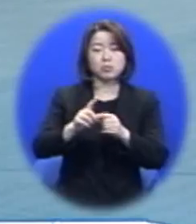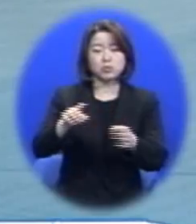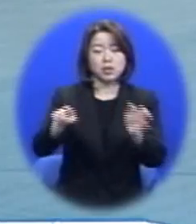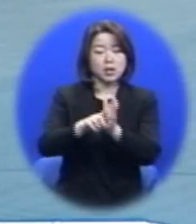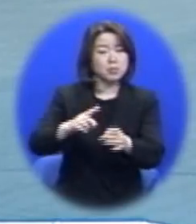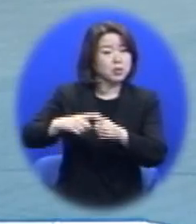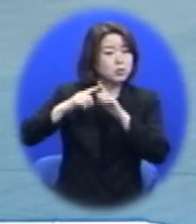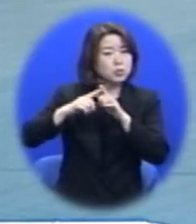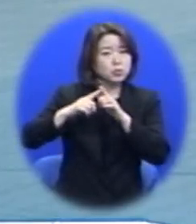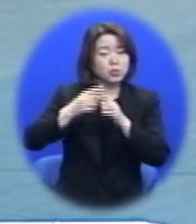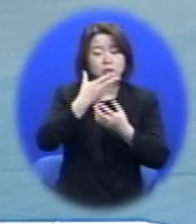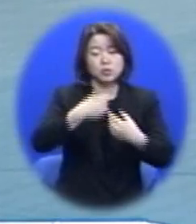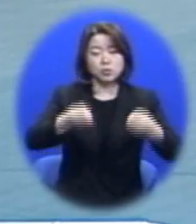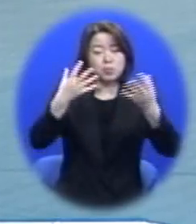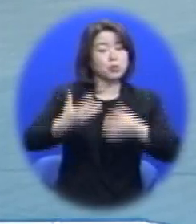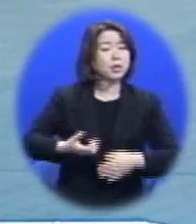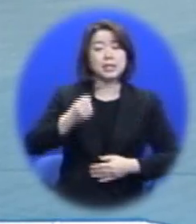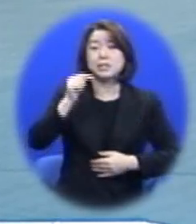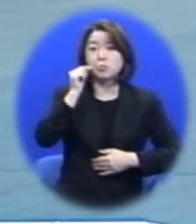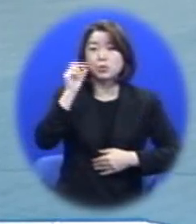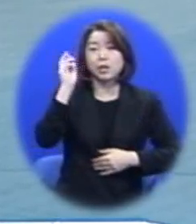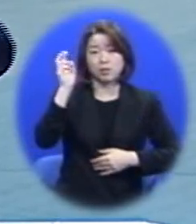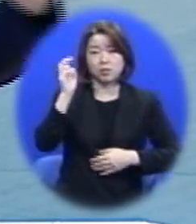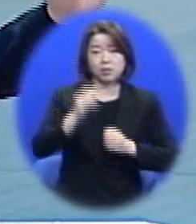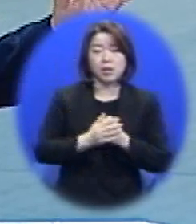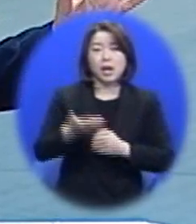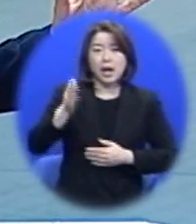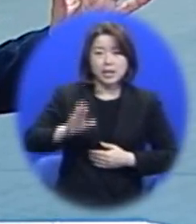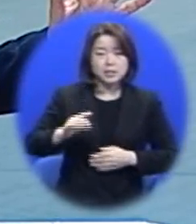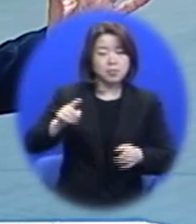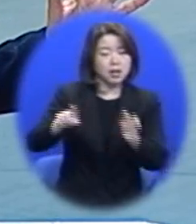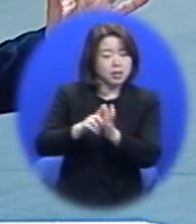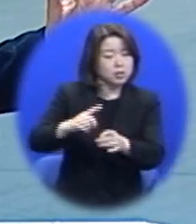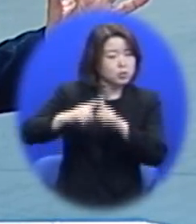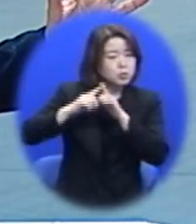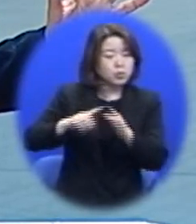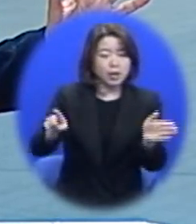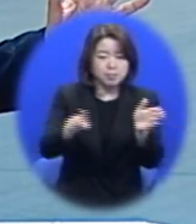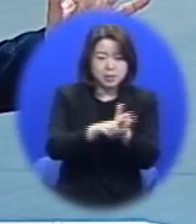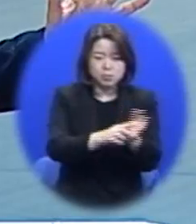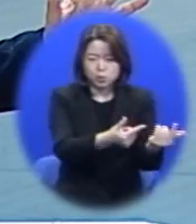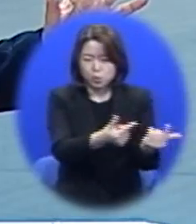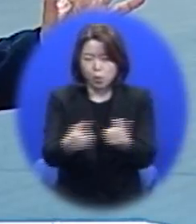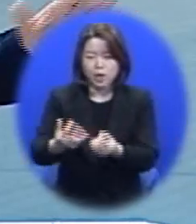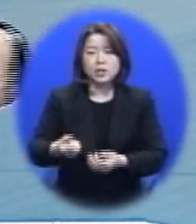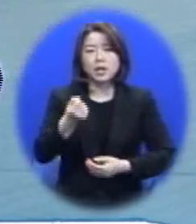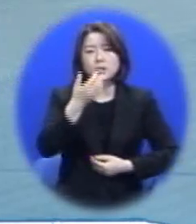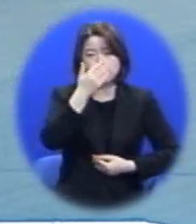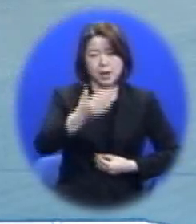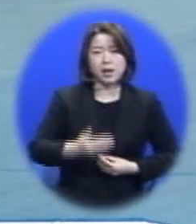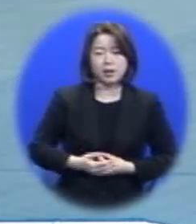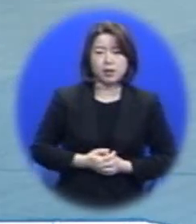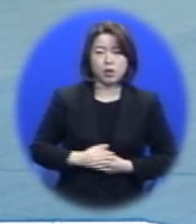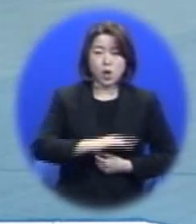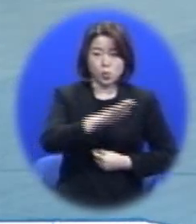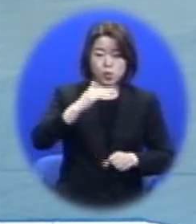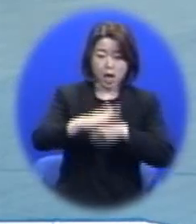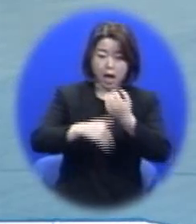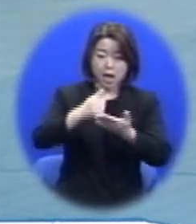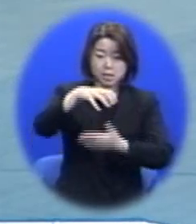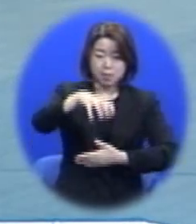것입니다. 그러나 순교의 믿음은 똑같이 가지고 있어야 돼요. 우리가 하나님 앞에 섰을